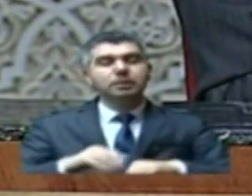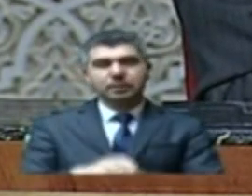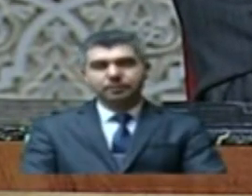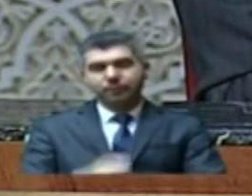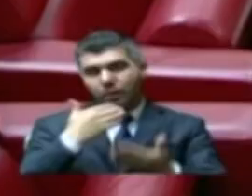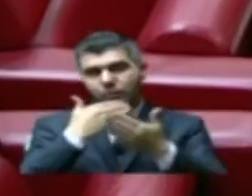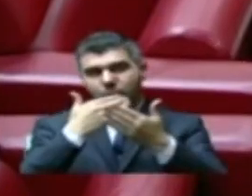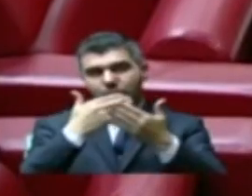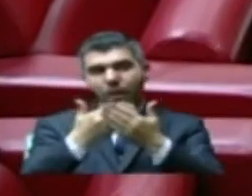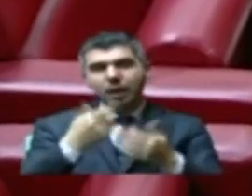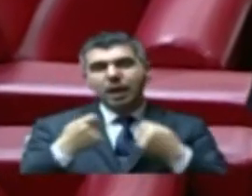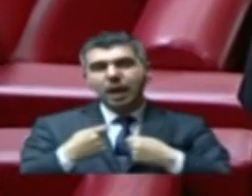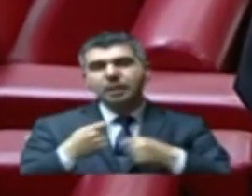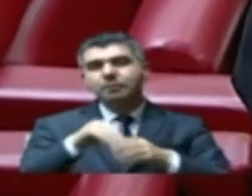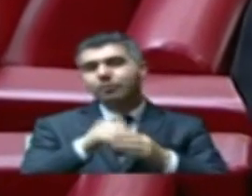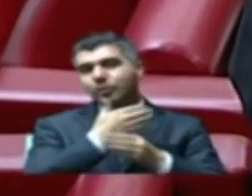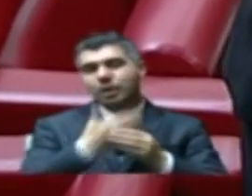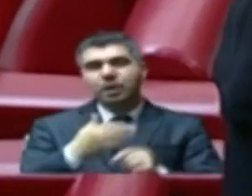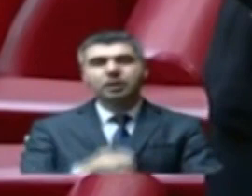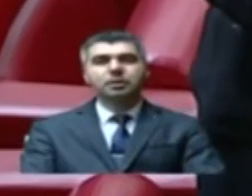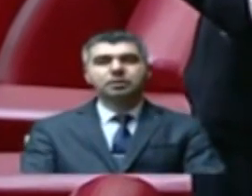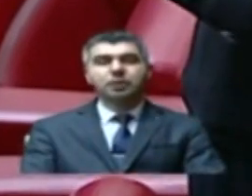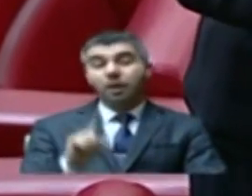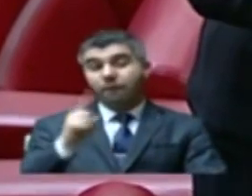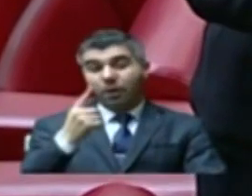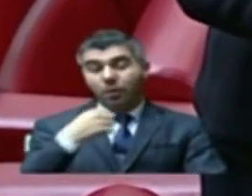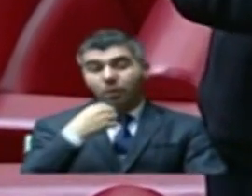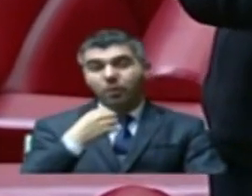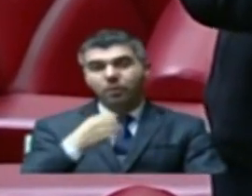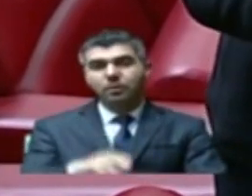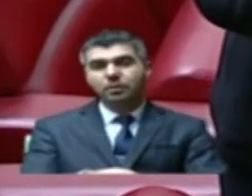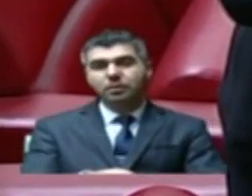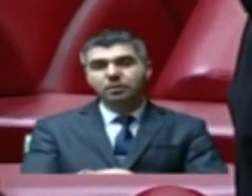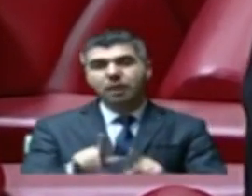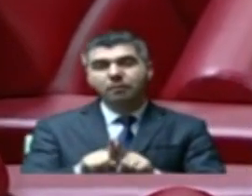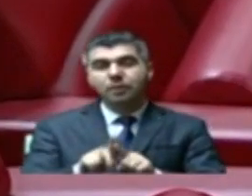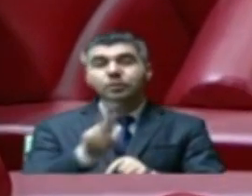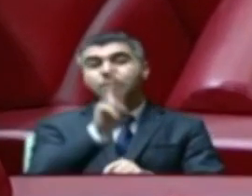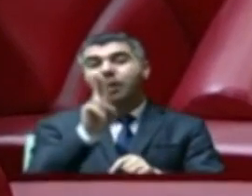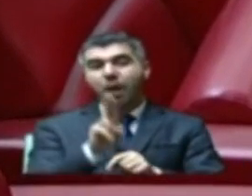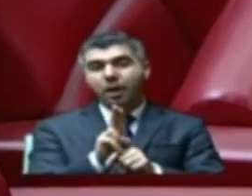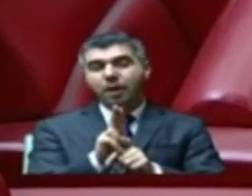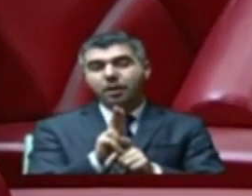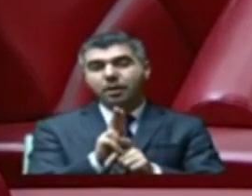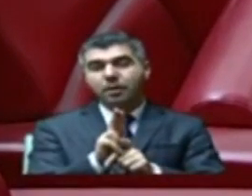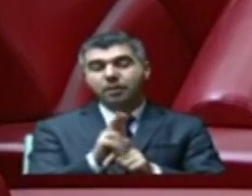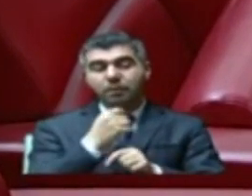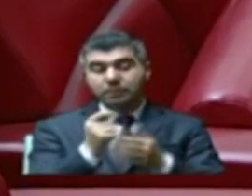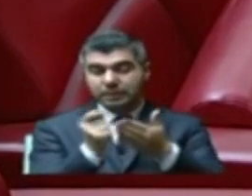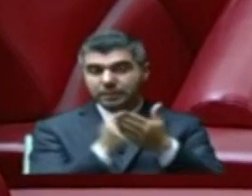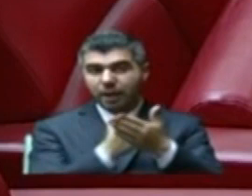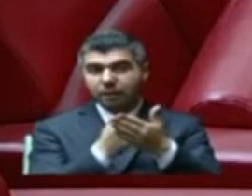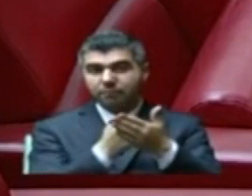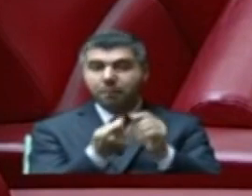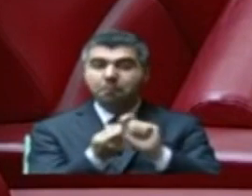سيد المستشار. سيد رئيس، أولا أنا أشكركم أنكم ما استعملتوش الصيغة اللي استعملتوا في السؤال، لأن الصيغة اللي استعملتوا في السؤال في